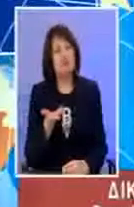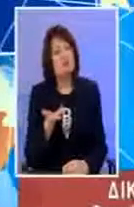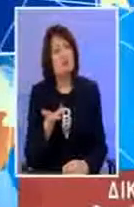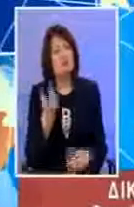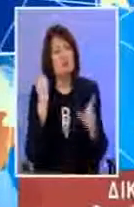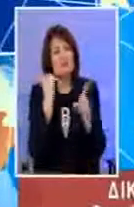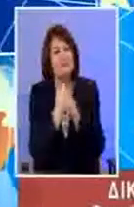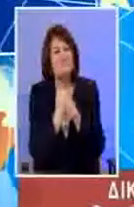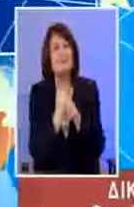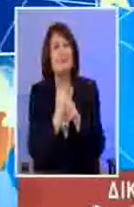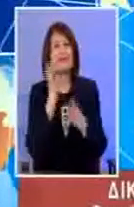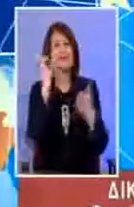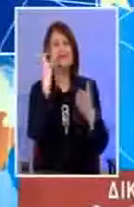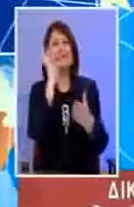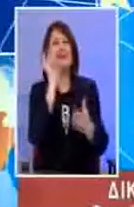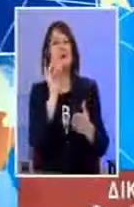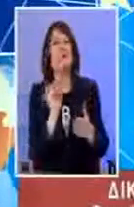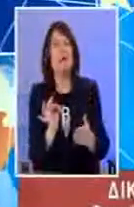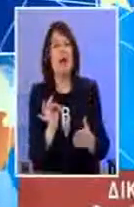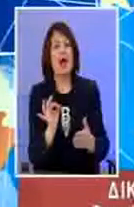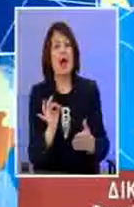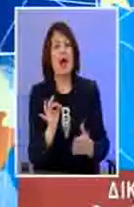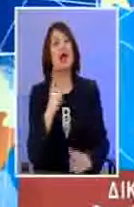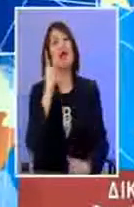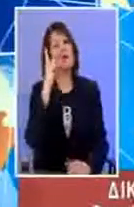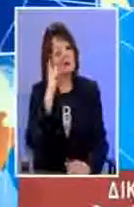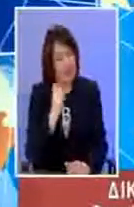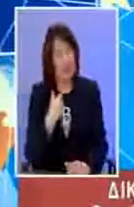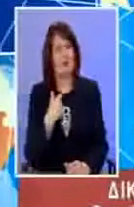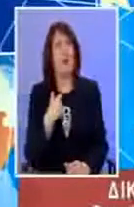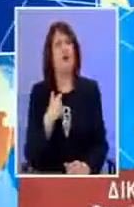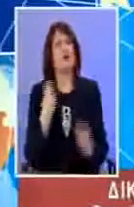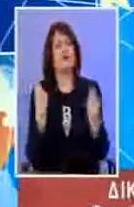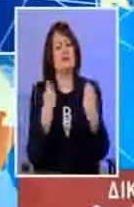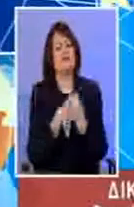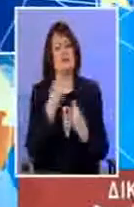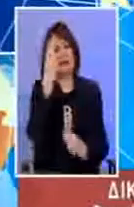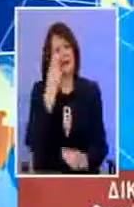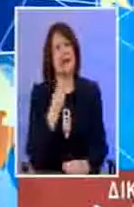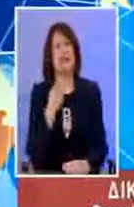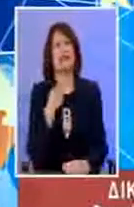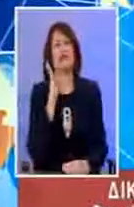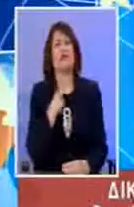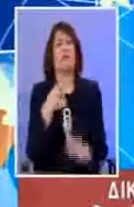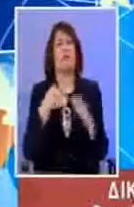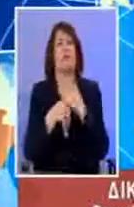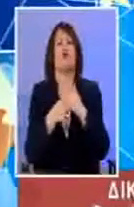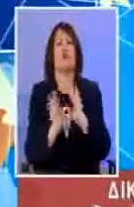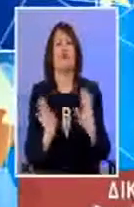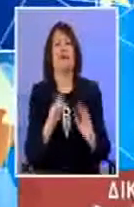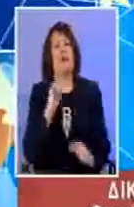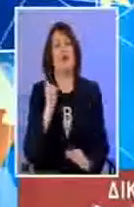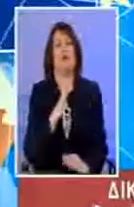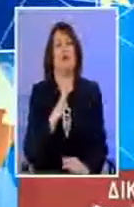ειδικά σήματα τα οποία πιστοποιεί ότι η ιστοσελίδα είναι προσβάσιμη για